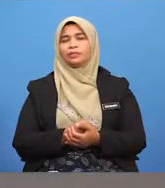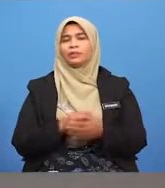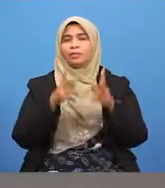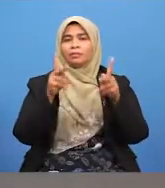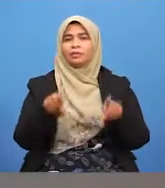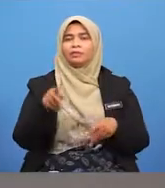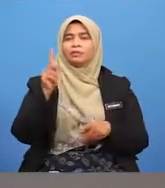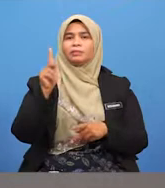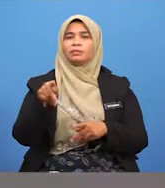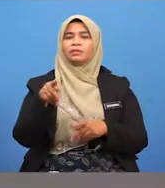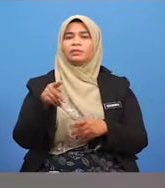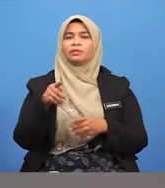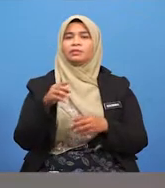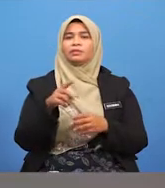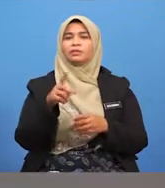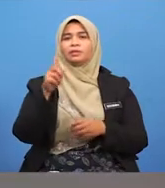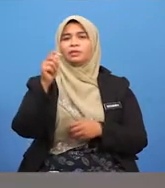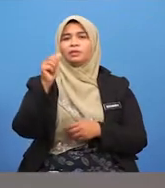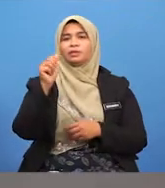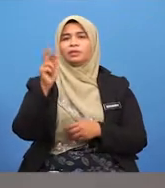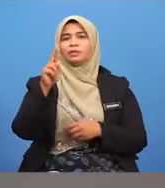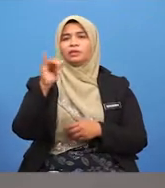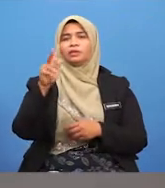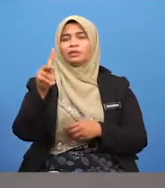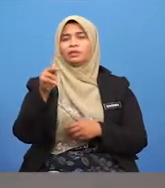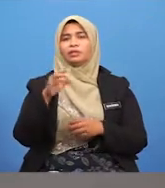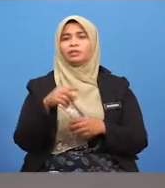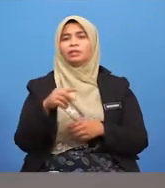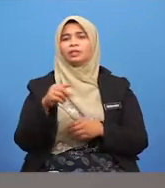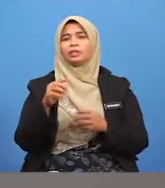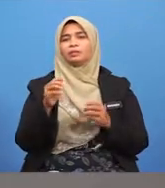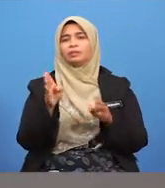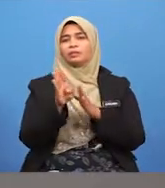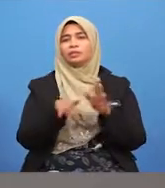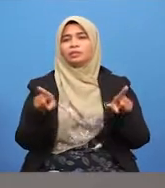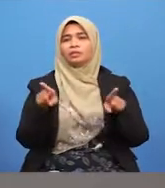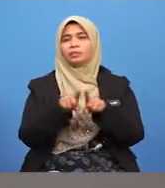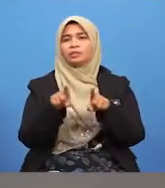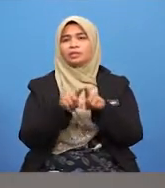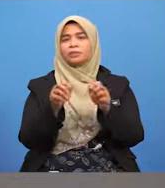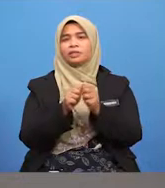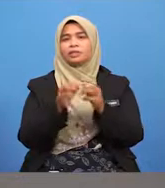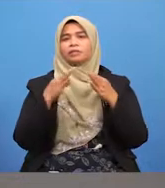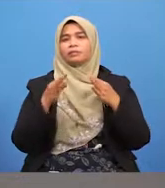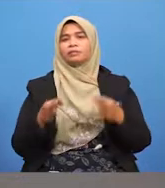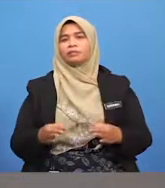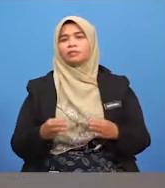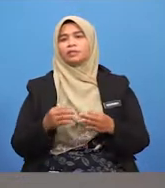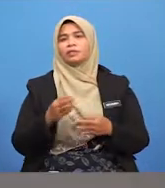Raja perlu tarik getah ini bersama-sama dengan pabrik